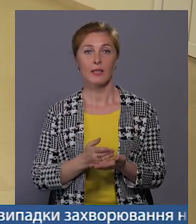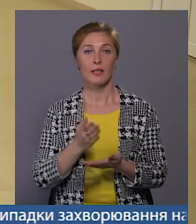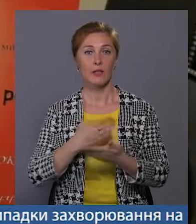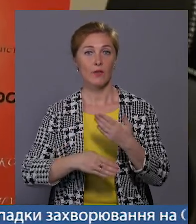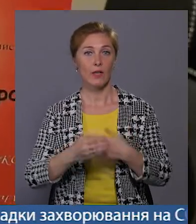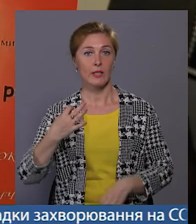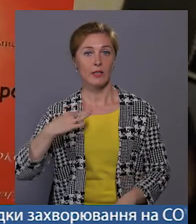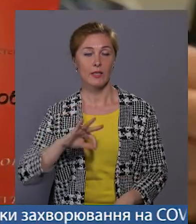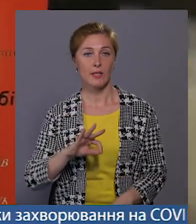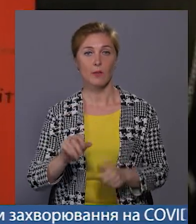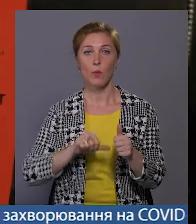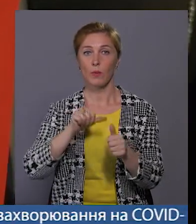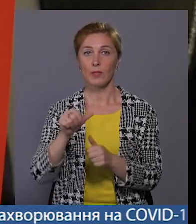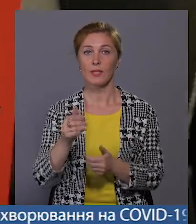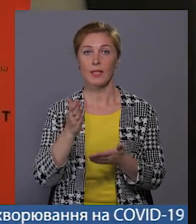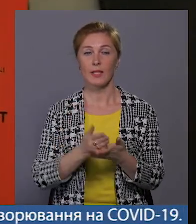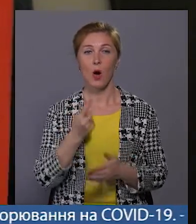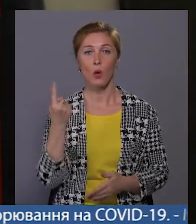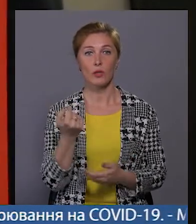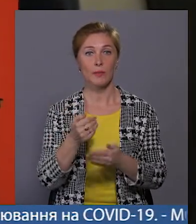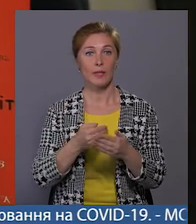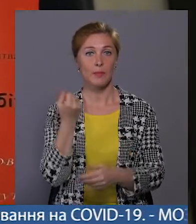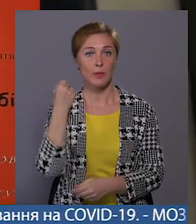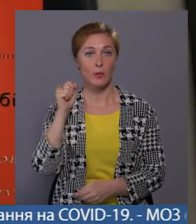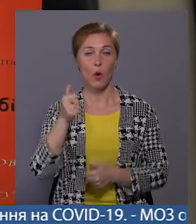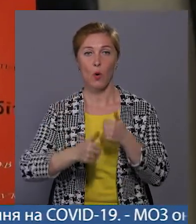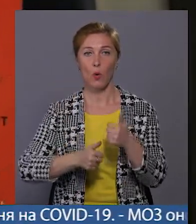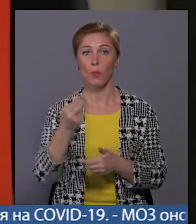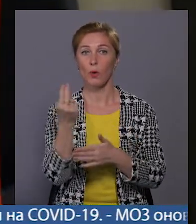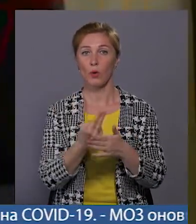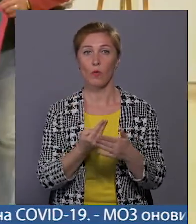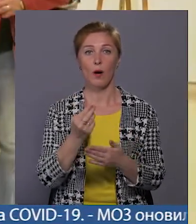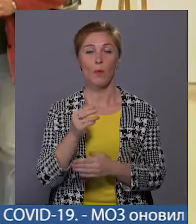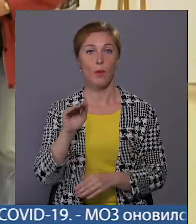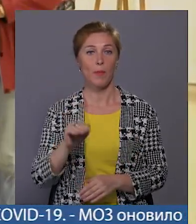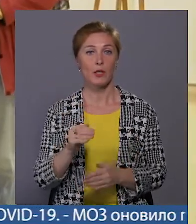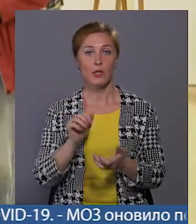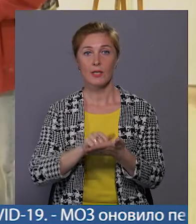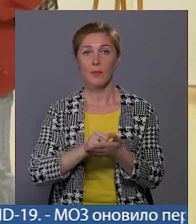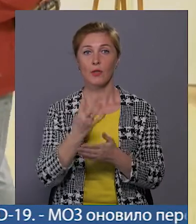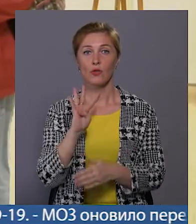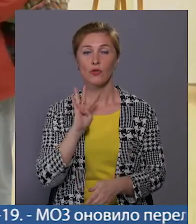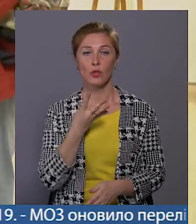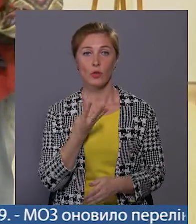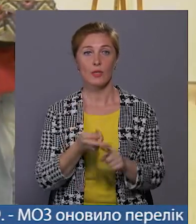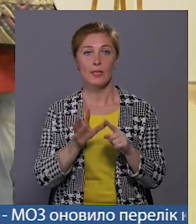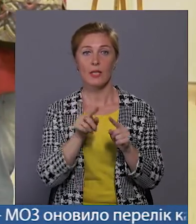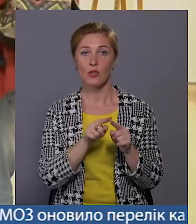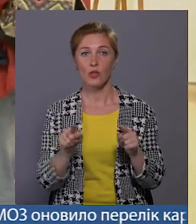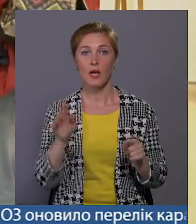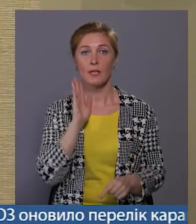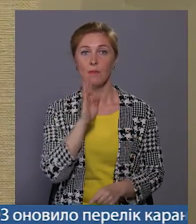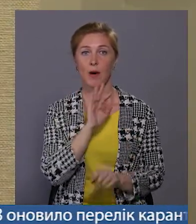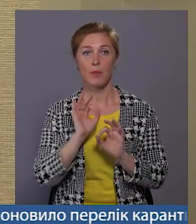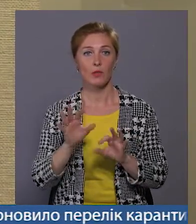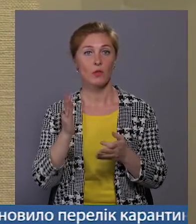це, цьогоріч також є одним з переможців конкурсу. Малюванням хлопець займається 4 роки. За цей час, зауважує мама, є